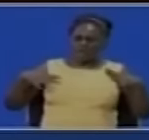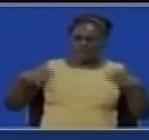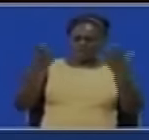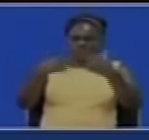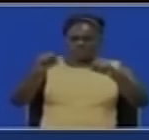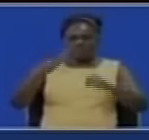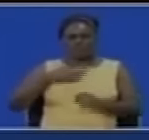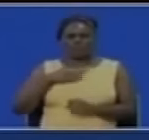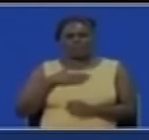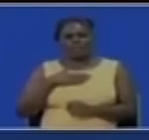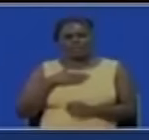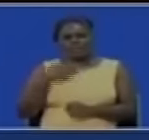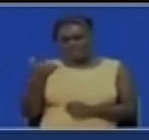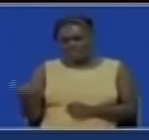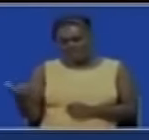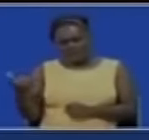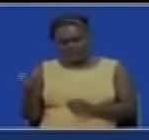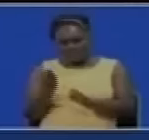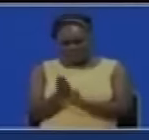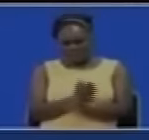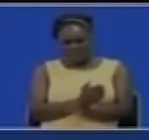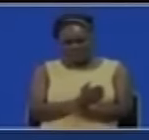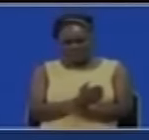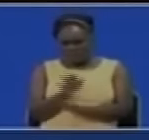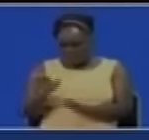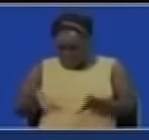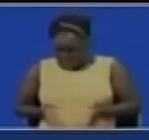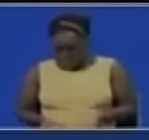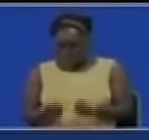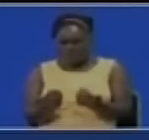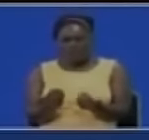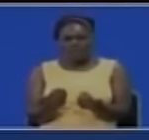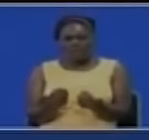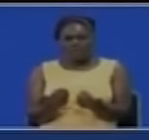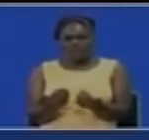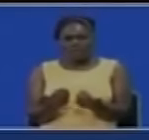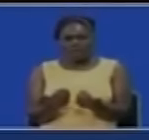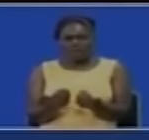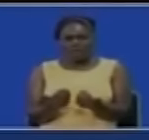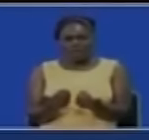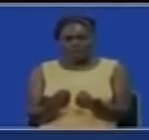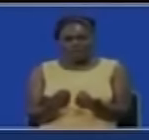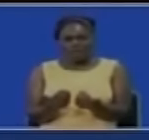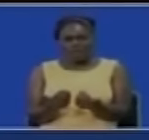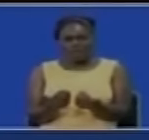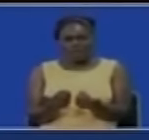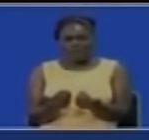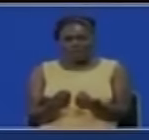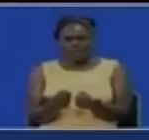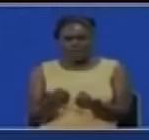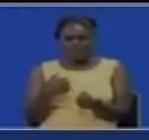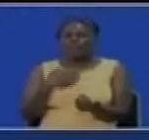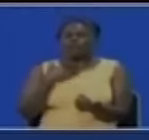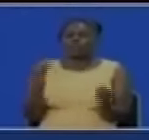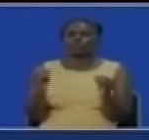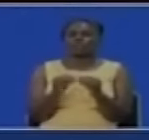a very young, even before he was born, he was by, he became to be a president. I wanted